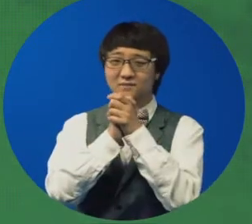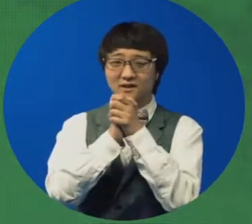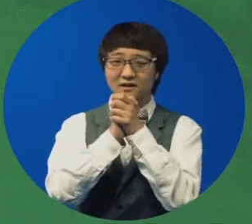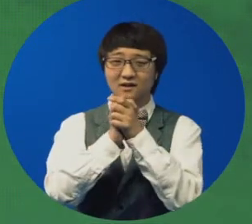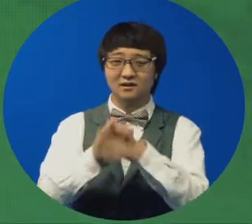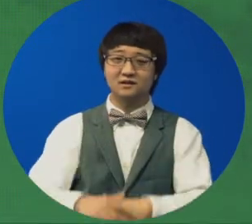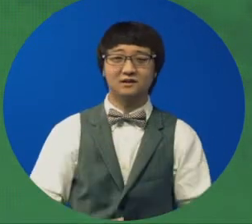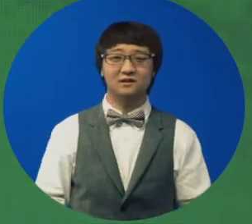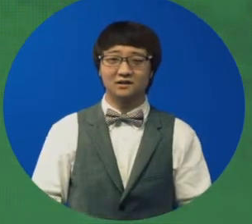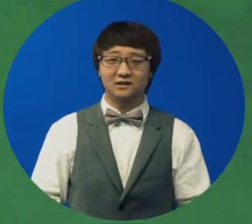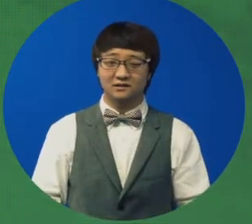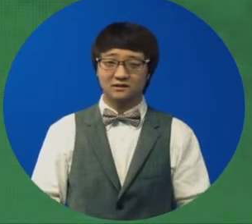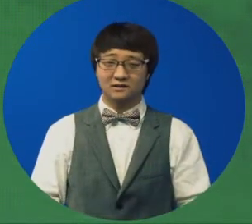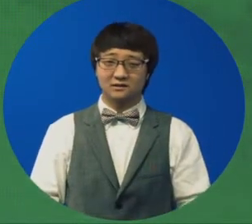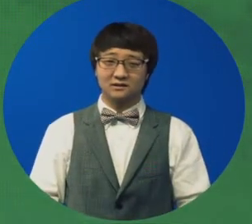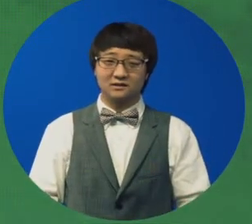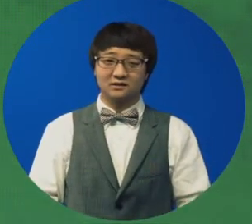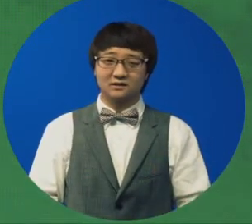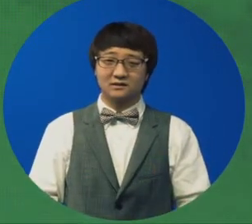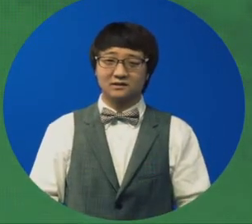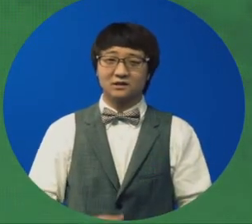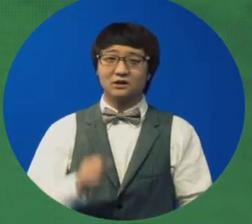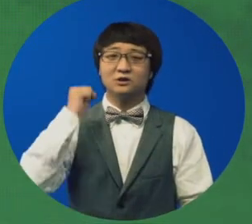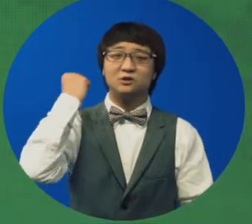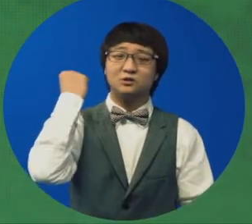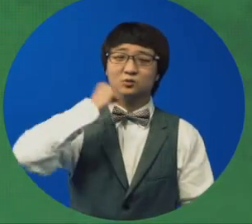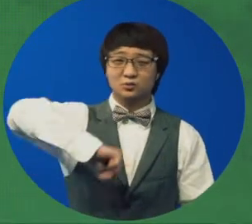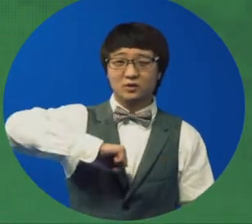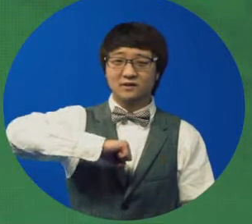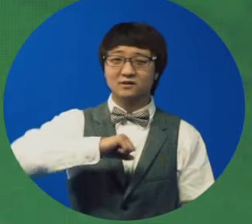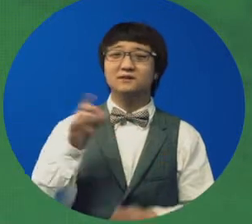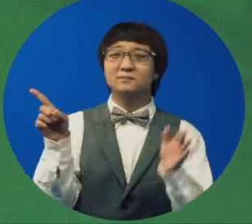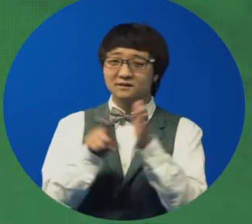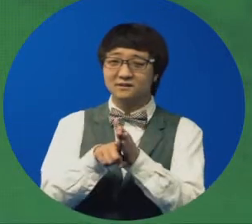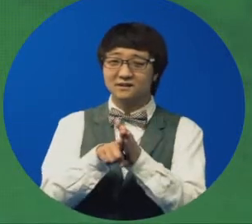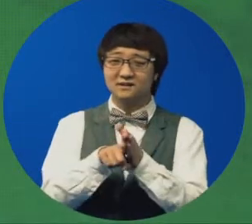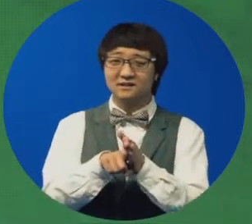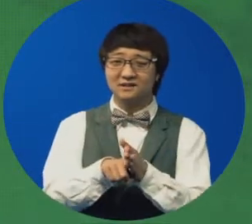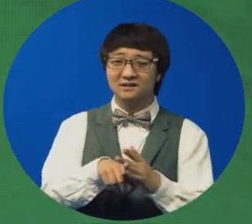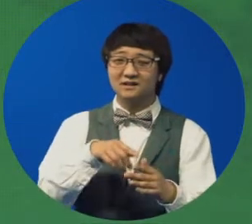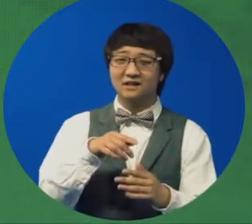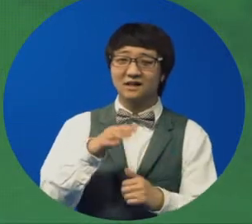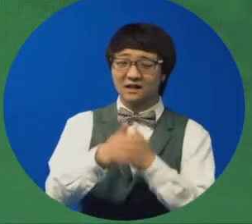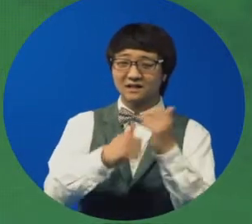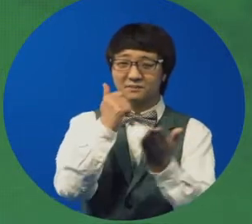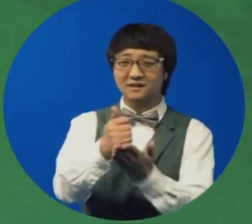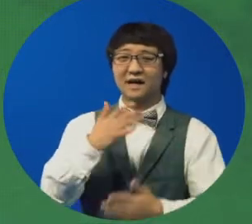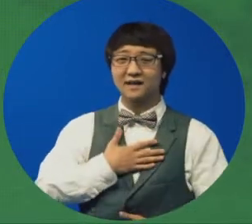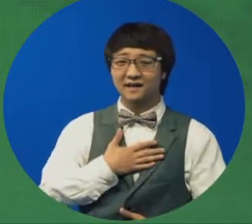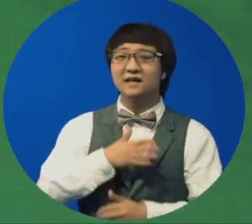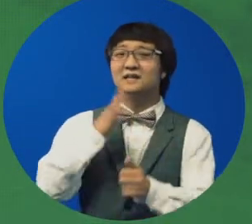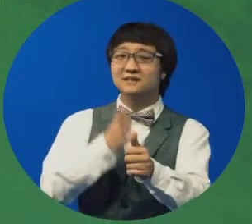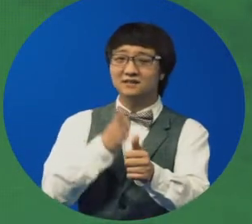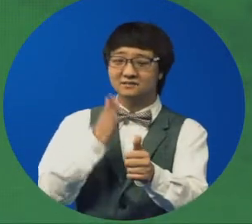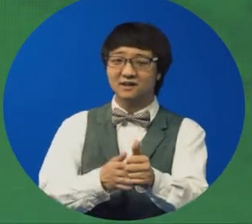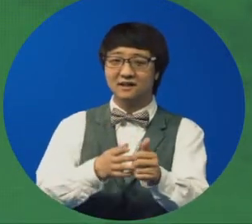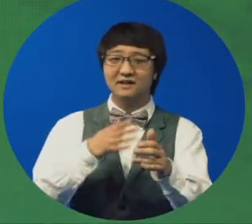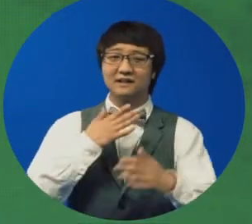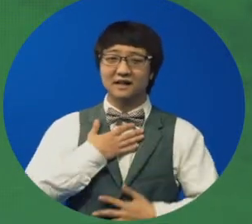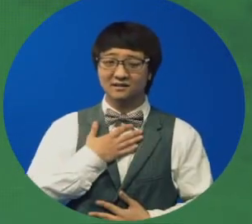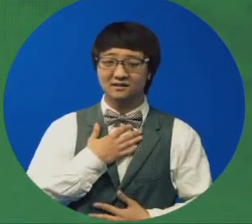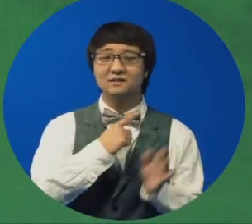하나님께서 시키신 일에 순종하는 것이 믿음이지, 그것을 가지고 하나님이 나에게 이렇게 시키셨습니다, 나를 드러내고자 하는